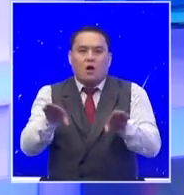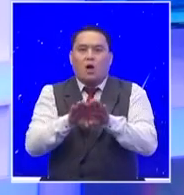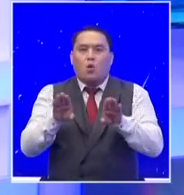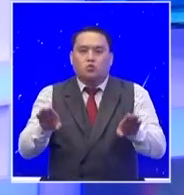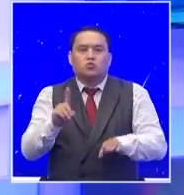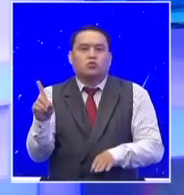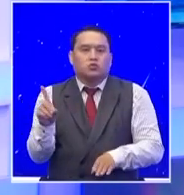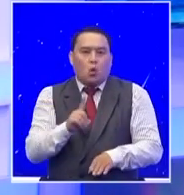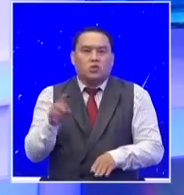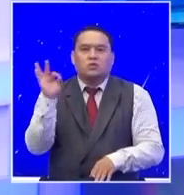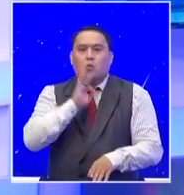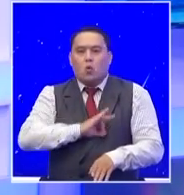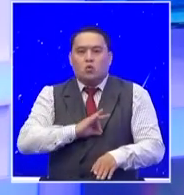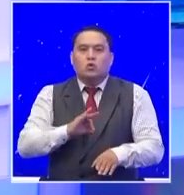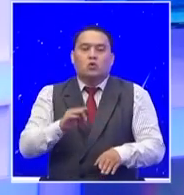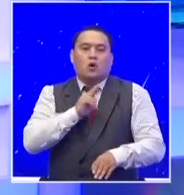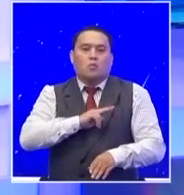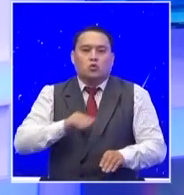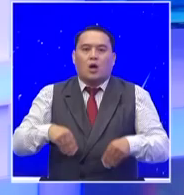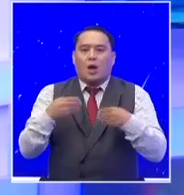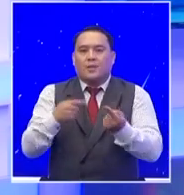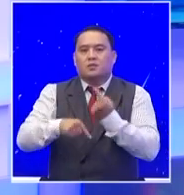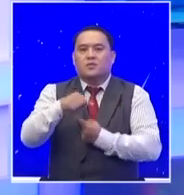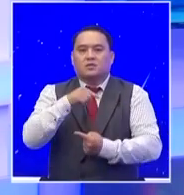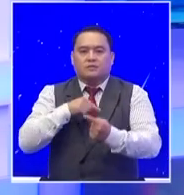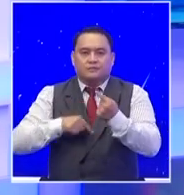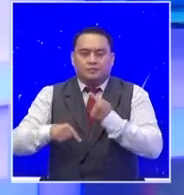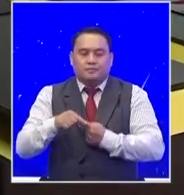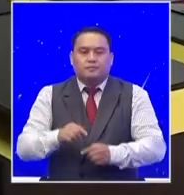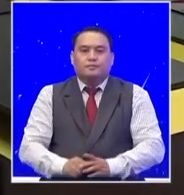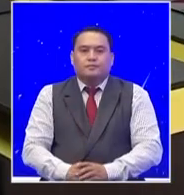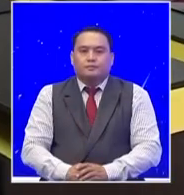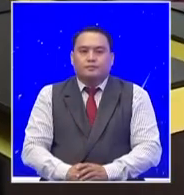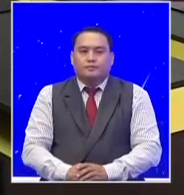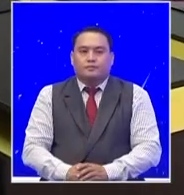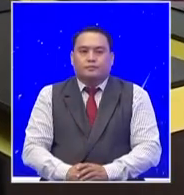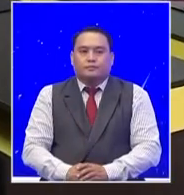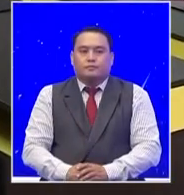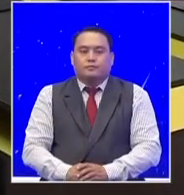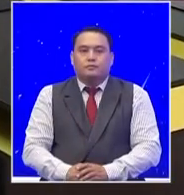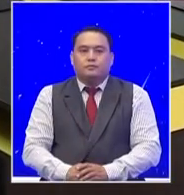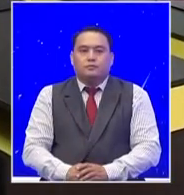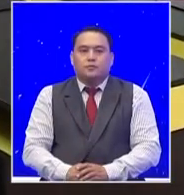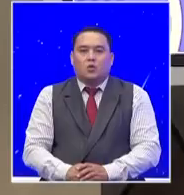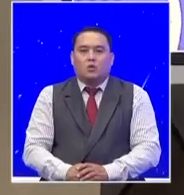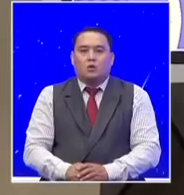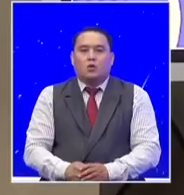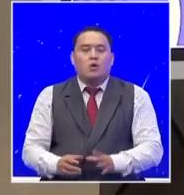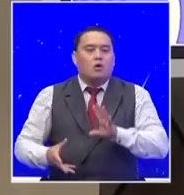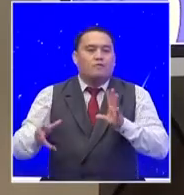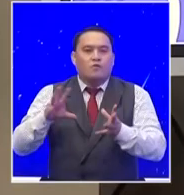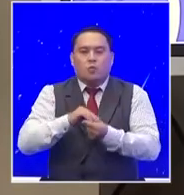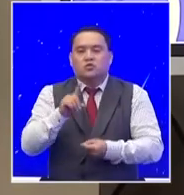аналогичном тому, что применяется работодателями на объектах предпринимательства. В общереспубликанской модернизации примут